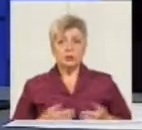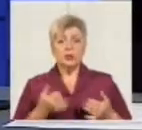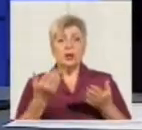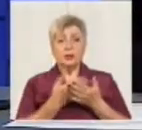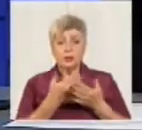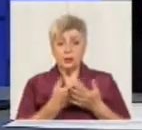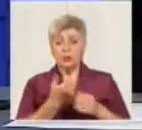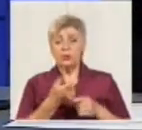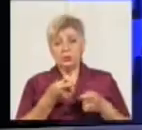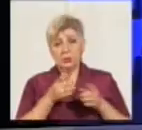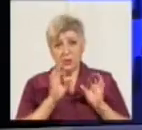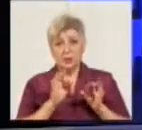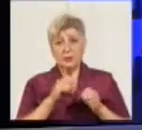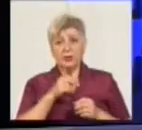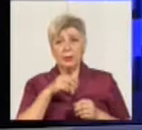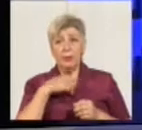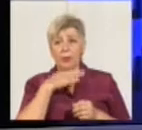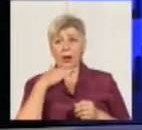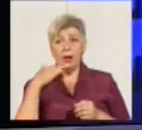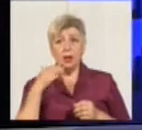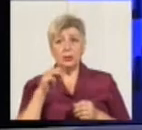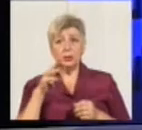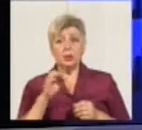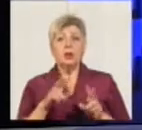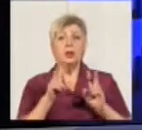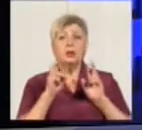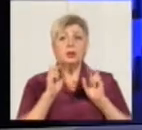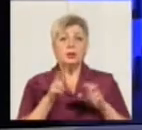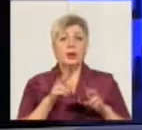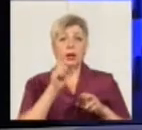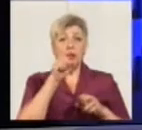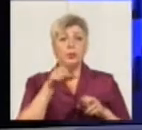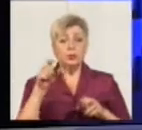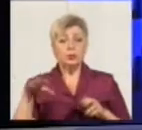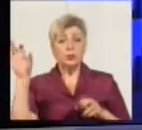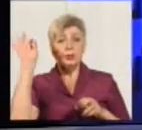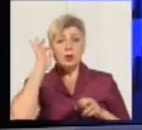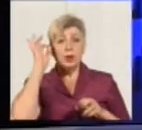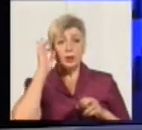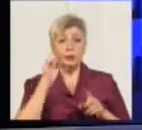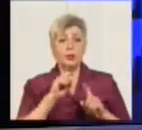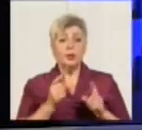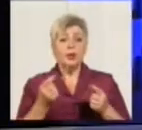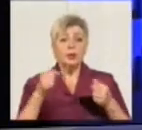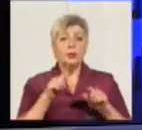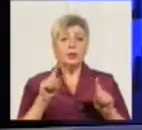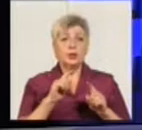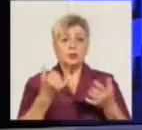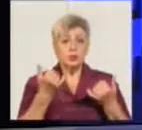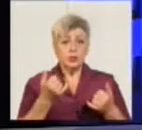насправді багато. А от окрім цього, як ще людям нагадують про те, що зараз у нас йде війна, і про те, що люди там